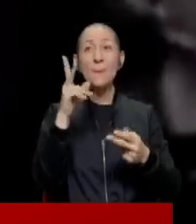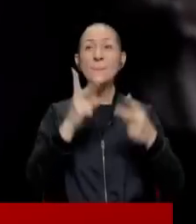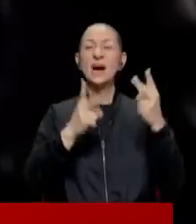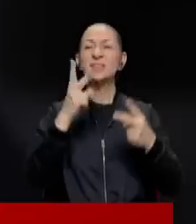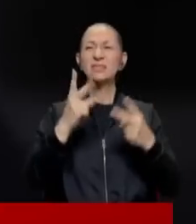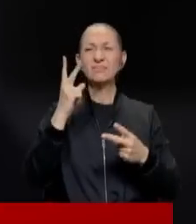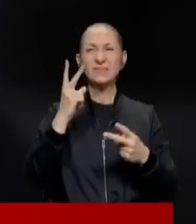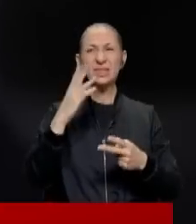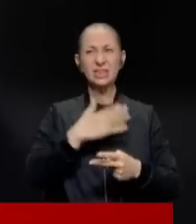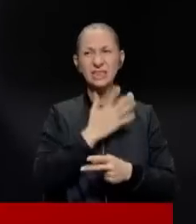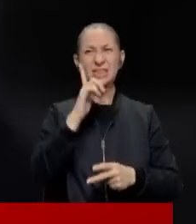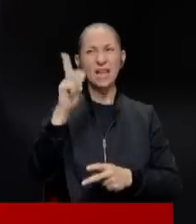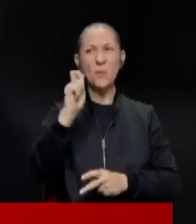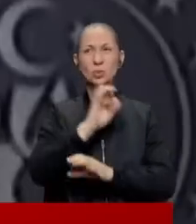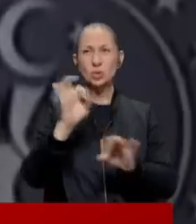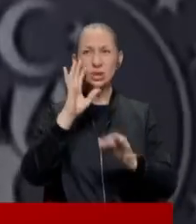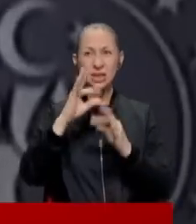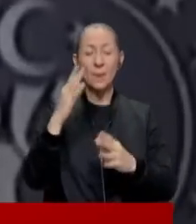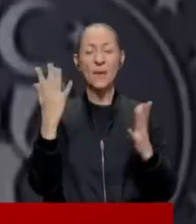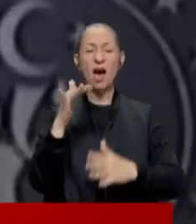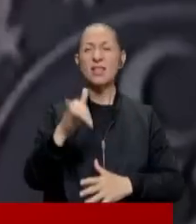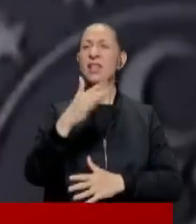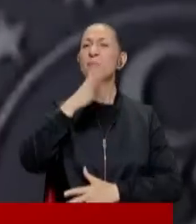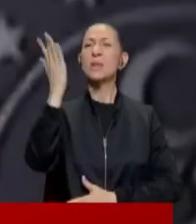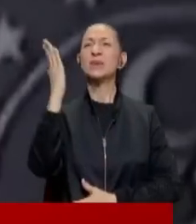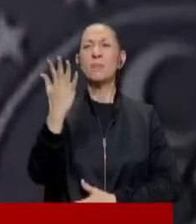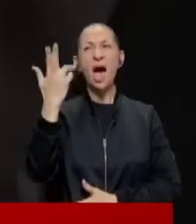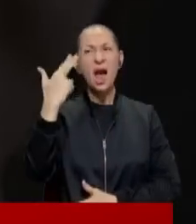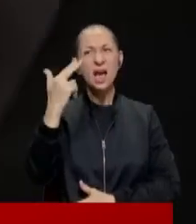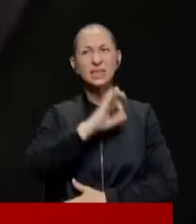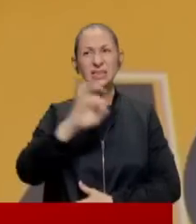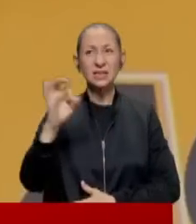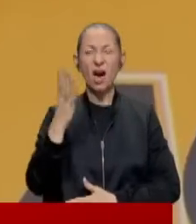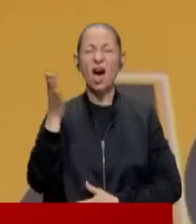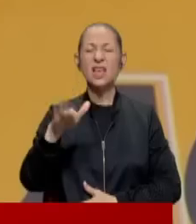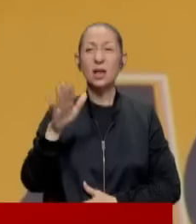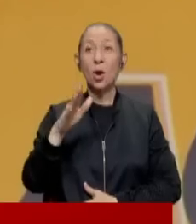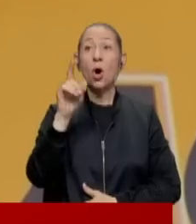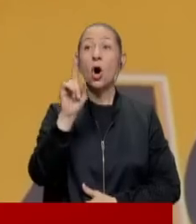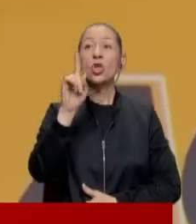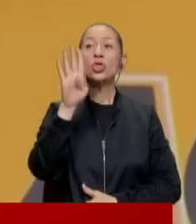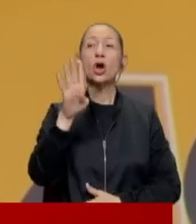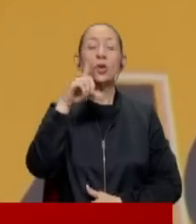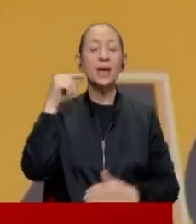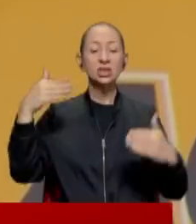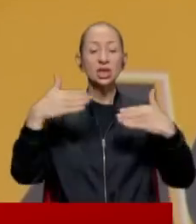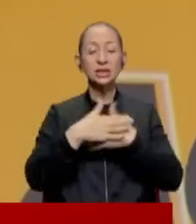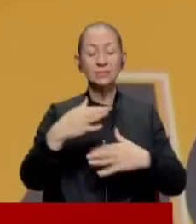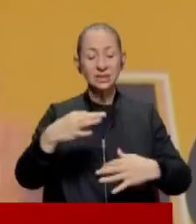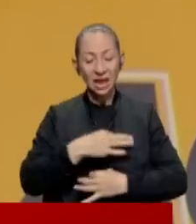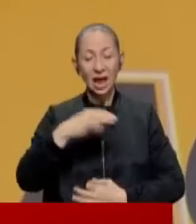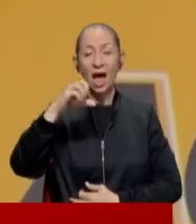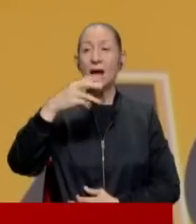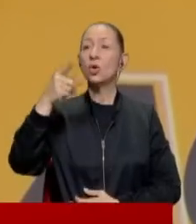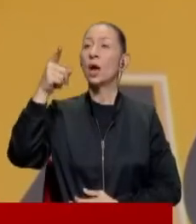haysiyetsiz namussuz kişiler ve haddini bilmez 14 Mayıs akşamı Sayın